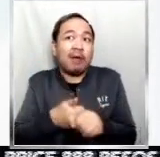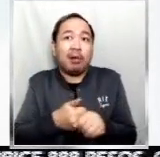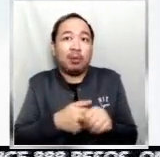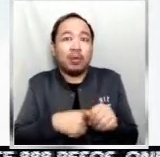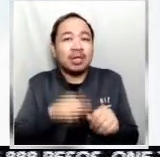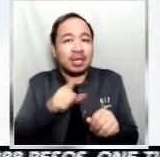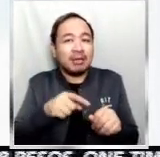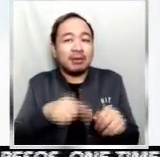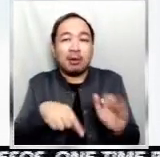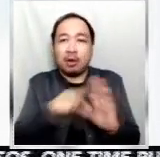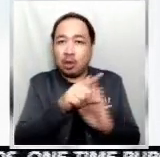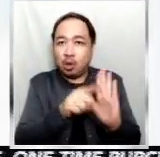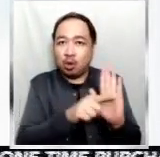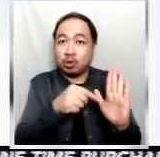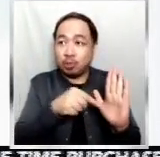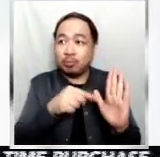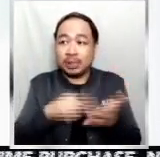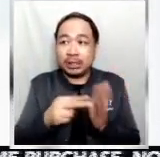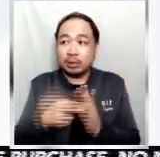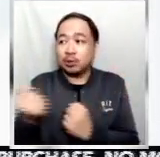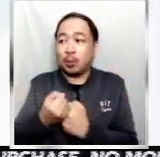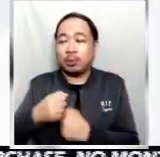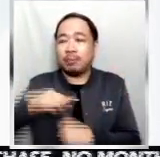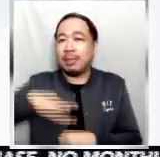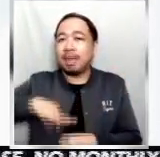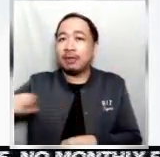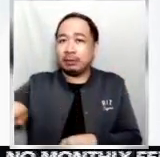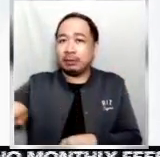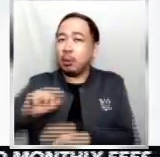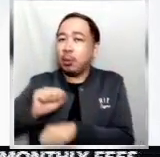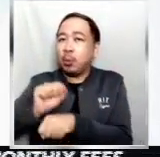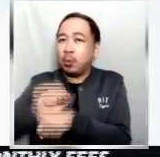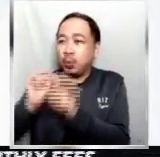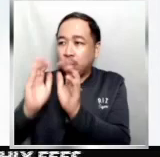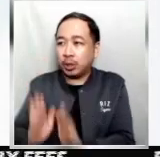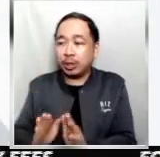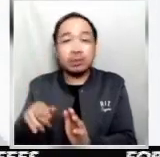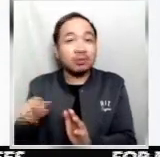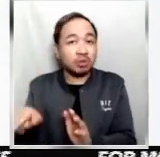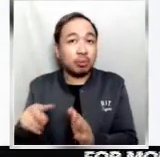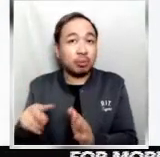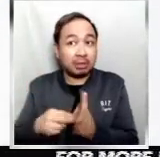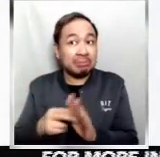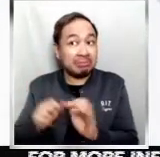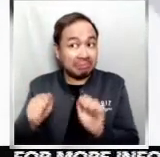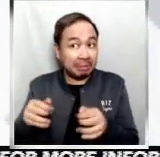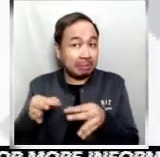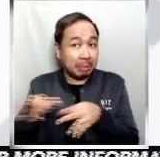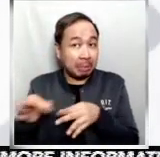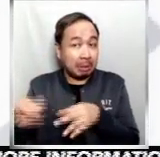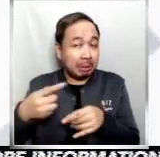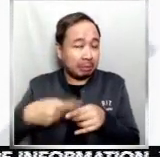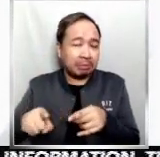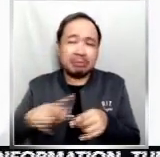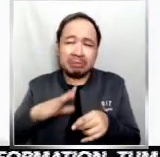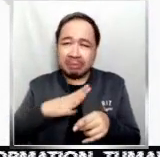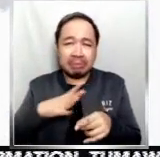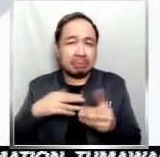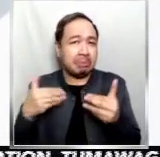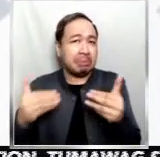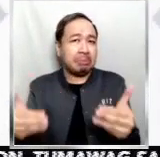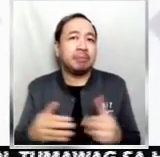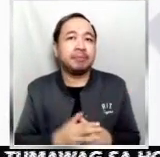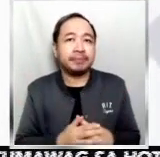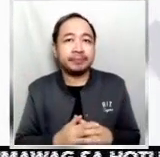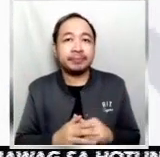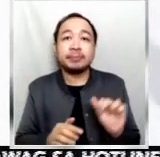So if he agrees na pwedeng i-defer, pwede naman. Sa isang pahayag, sinabi ni Department of Trade and